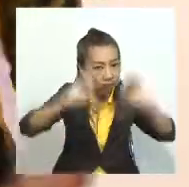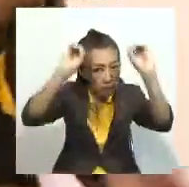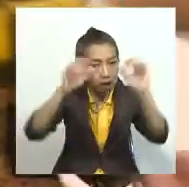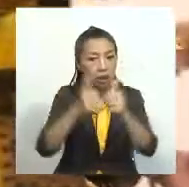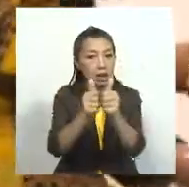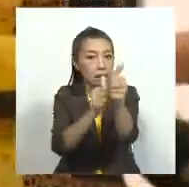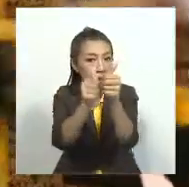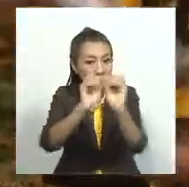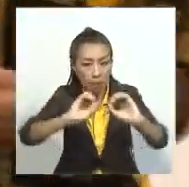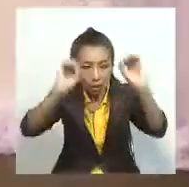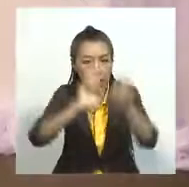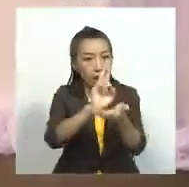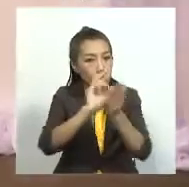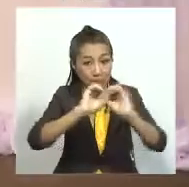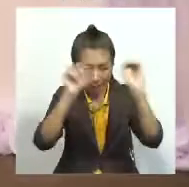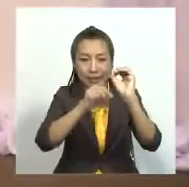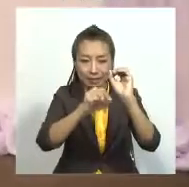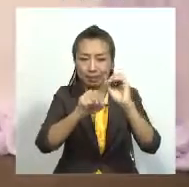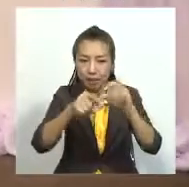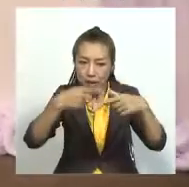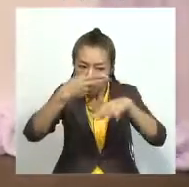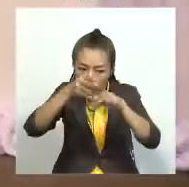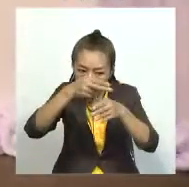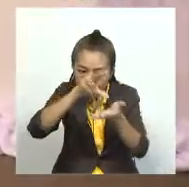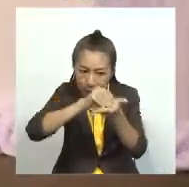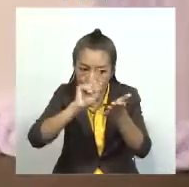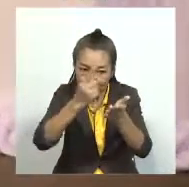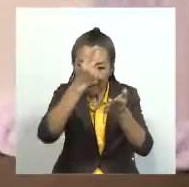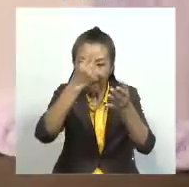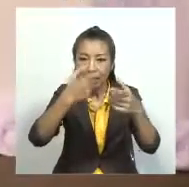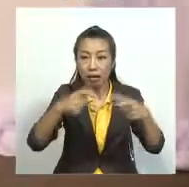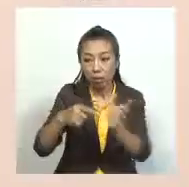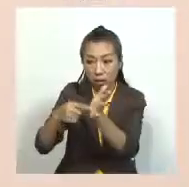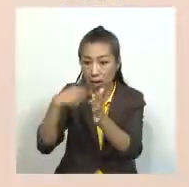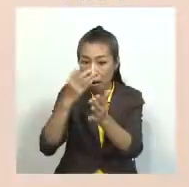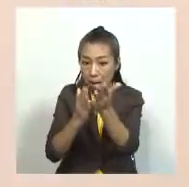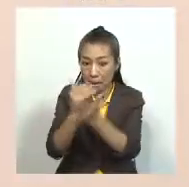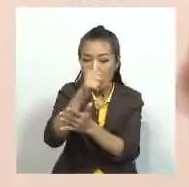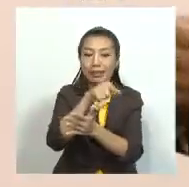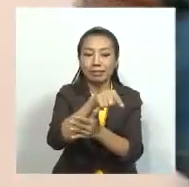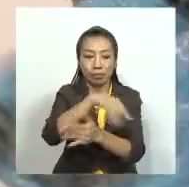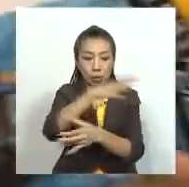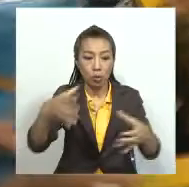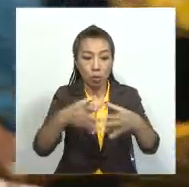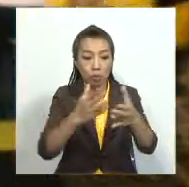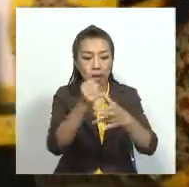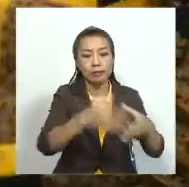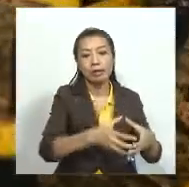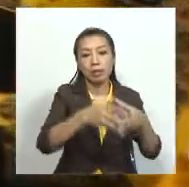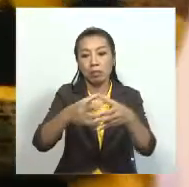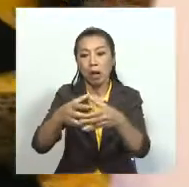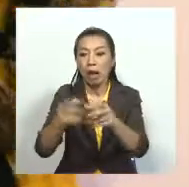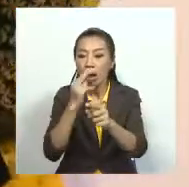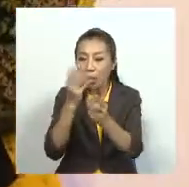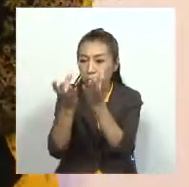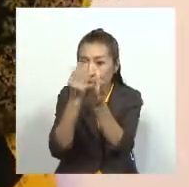ก่อนสำหรับน้องๆทั้งหมดค่ะก็จะได้ไปศึกษาดูงานเรื่องของการจัดการขยะจากพื้นที่จริงที่ศูนย์กำจัด